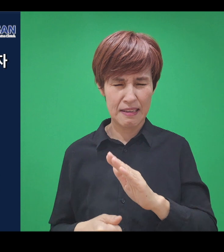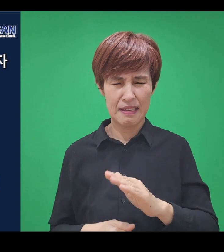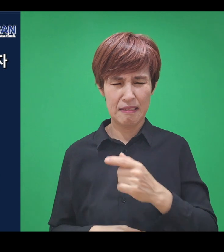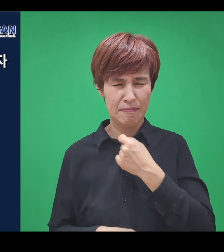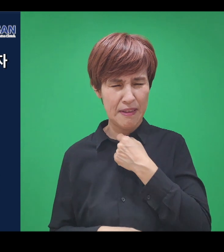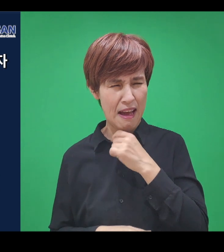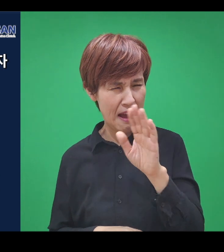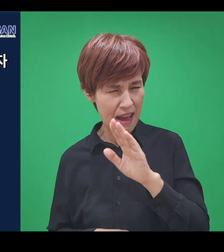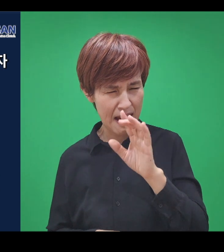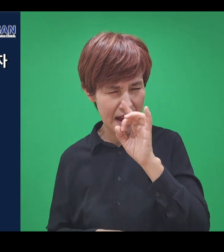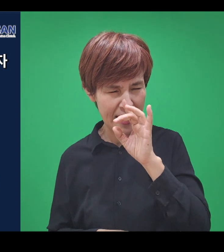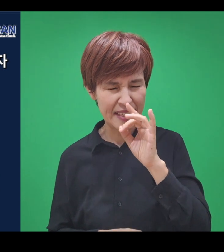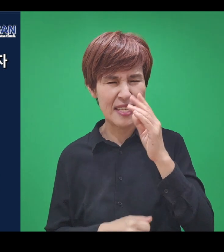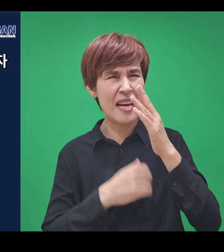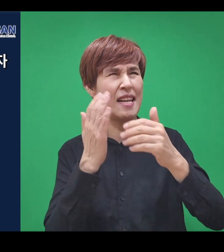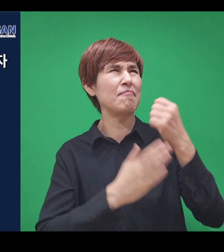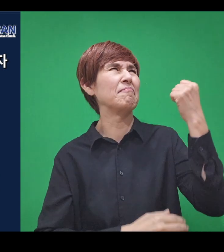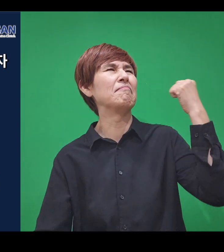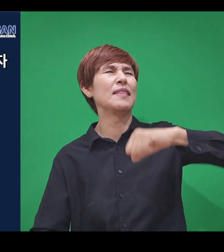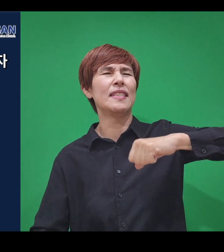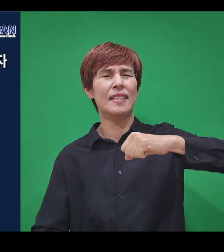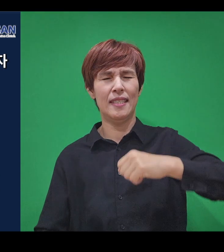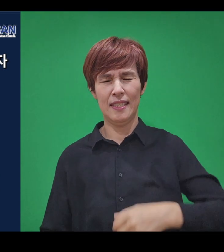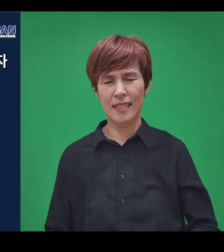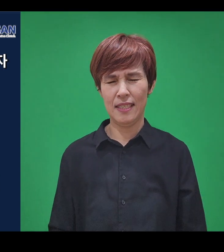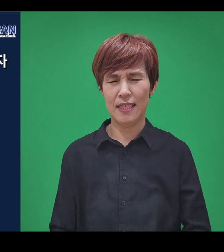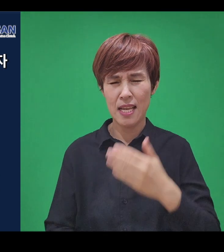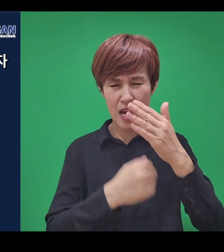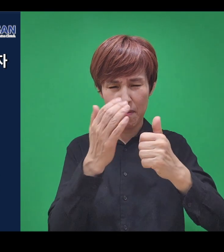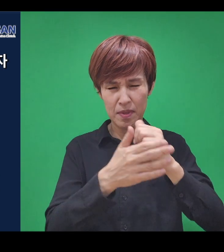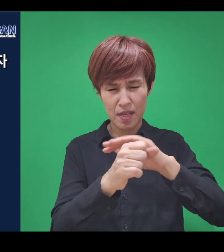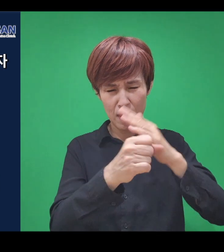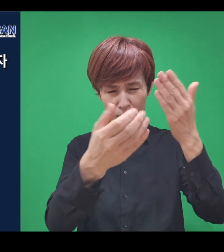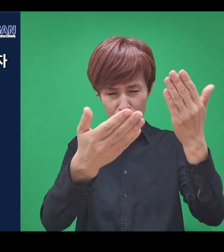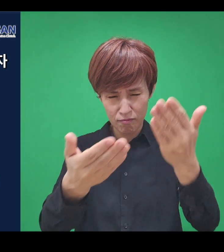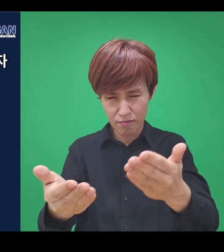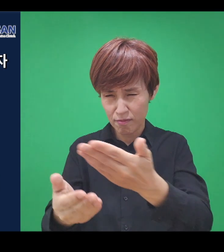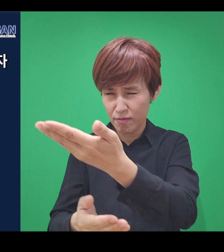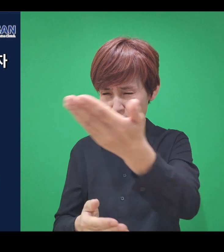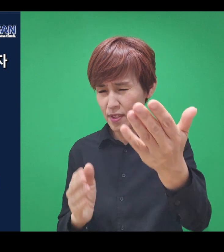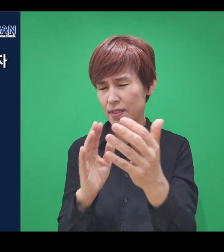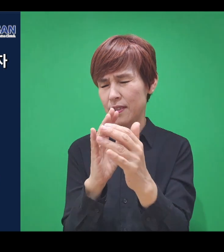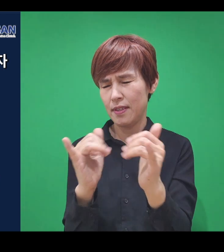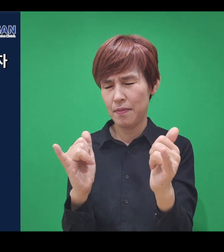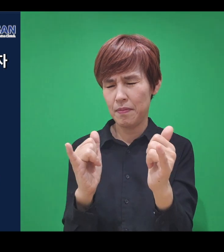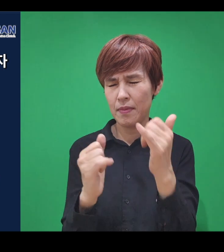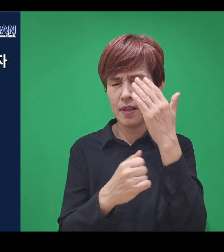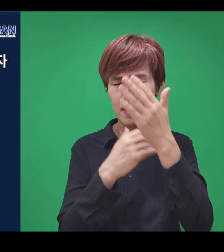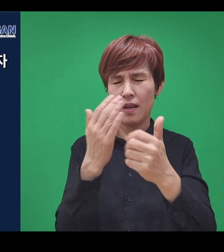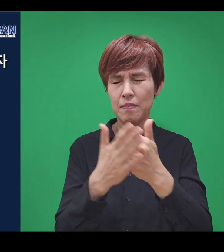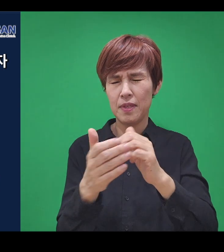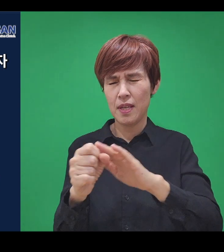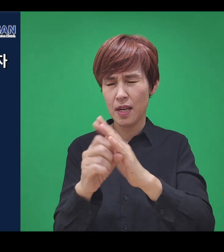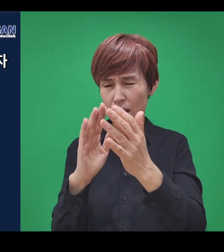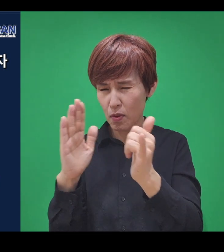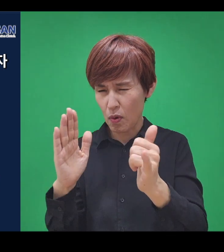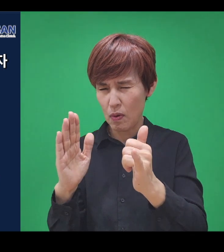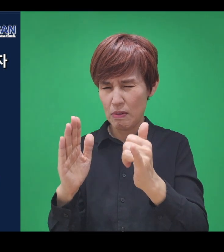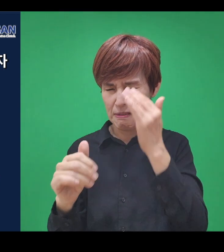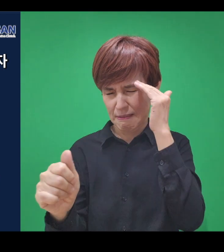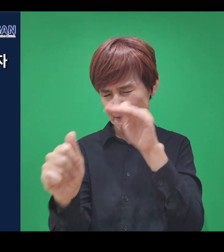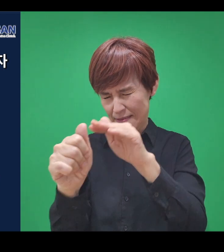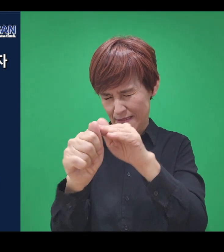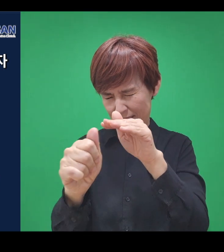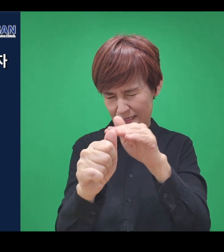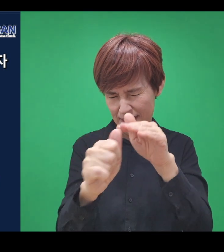되면 하나님을 반역했습니다. 하나님이 사랑하셨던 지체들, 하나님이 사랑하시는 가족들에게 아픔을